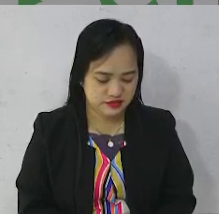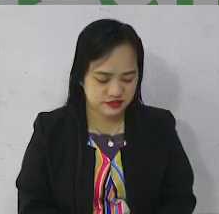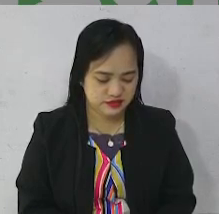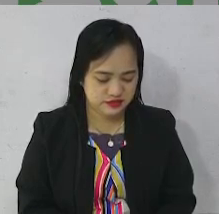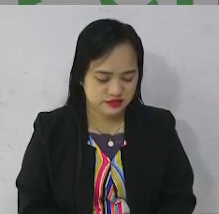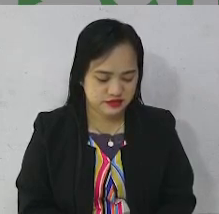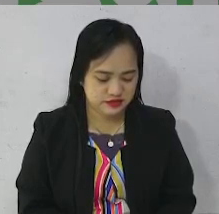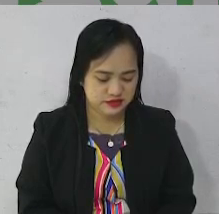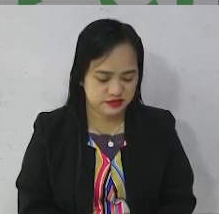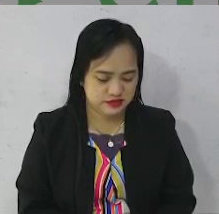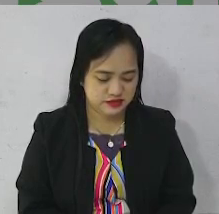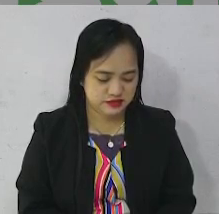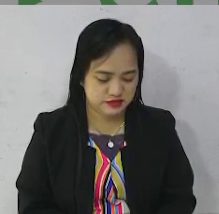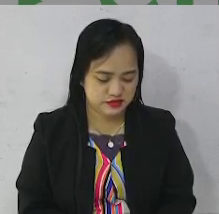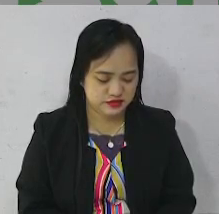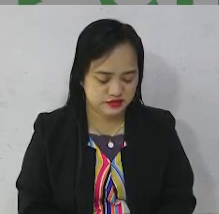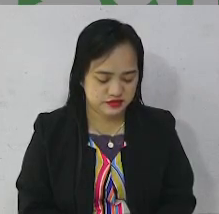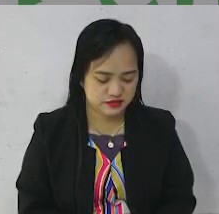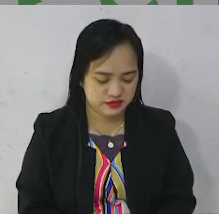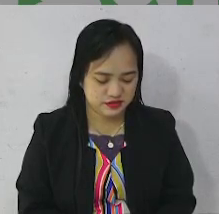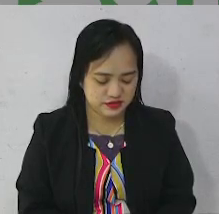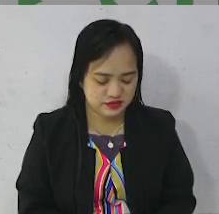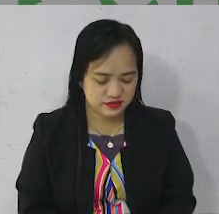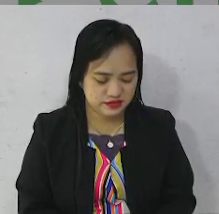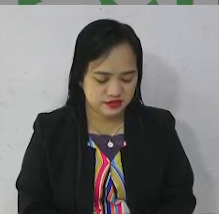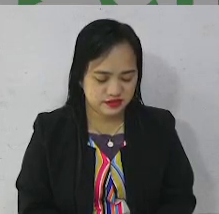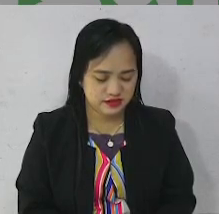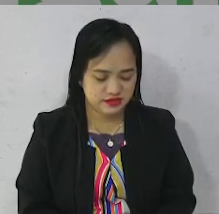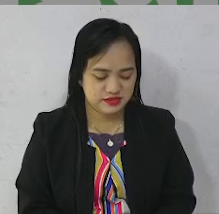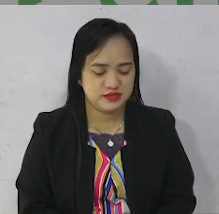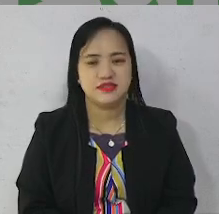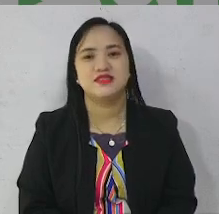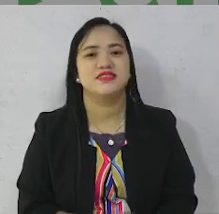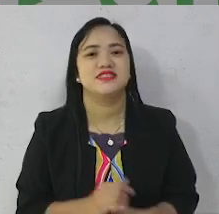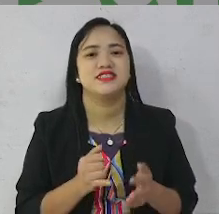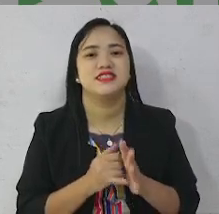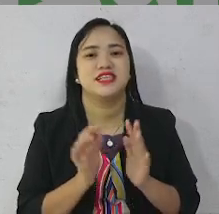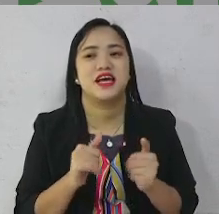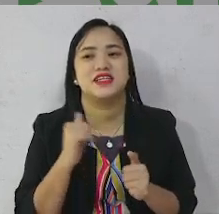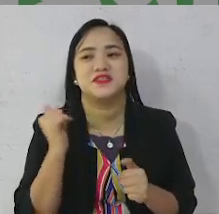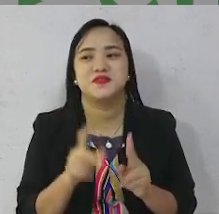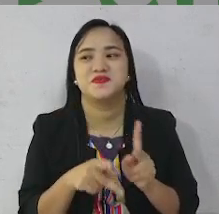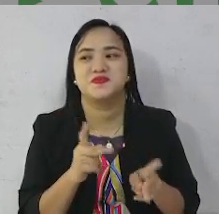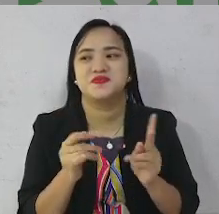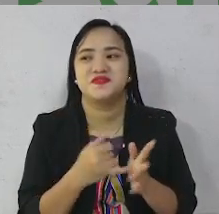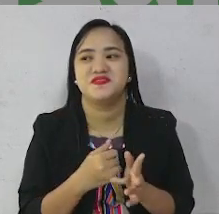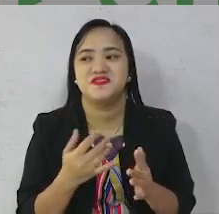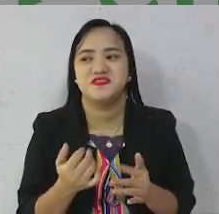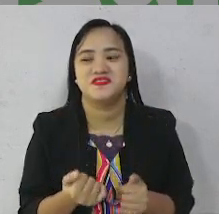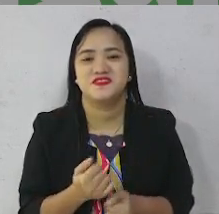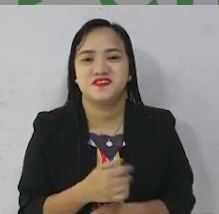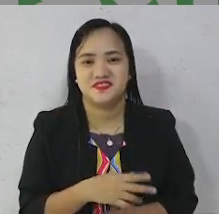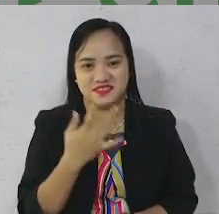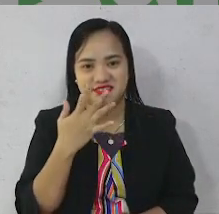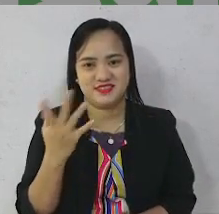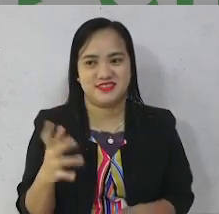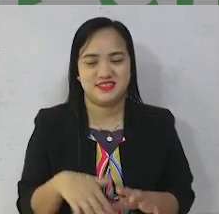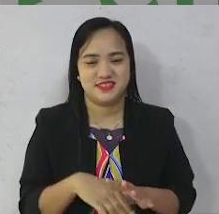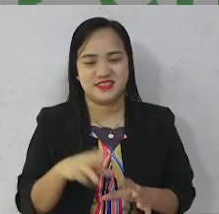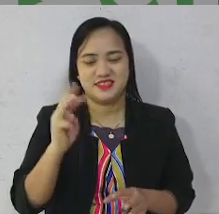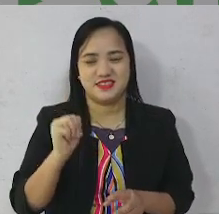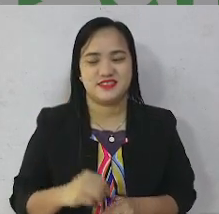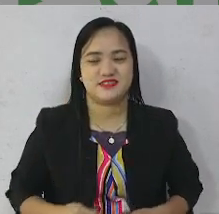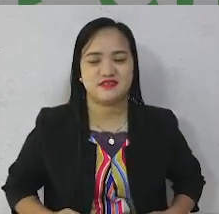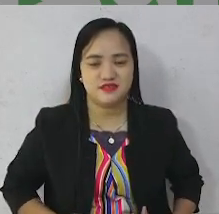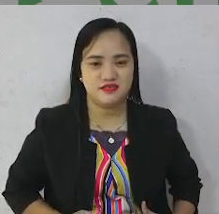yun ba Ano Oo ano sila naoffend sila na natatakam ma matakam sila at magluto rin sila